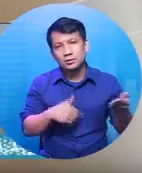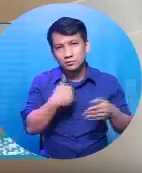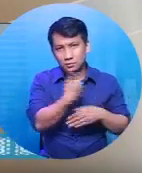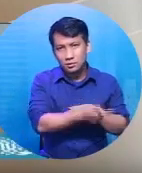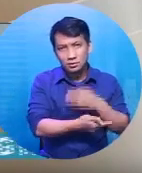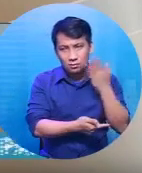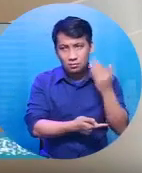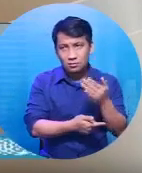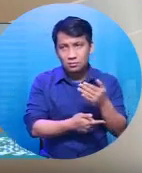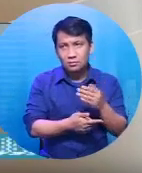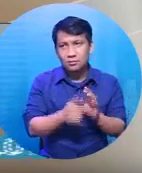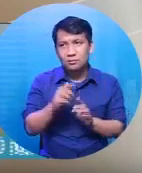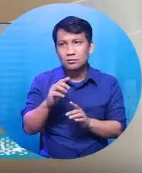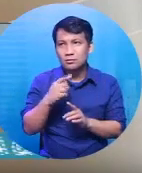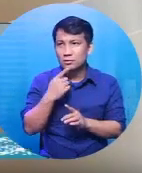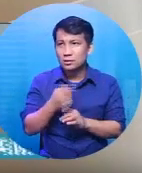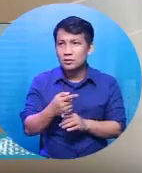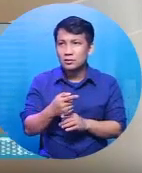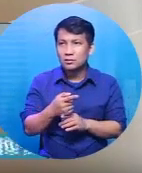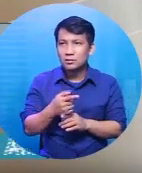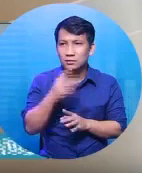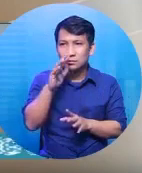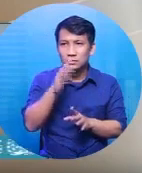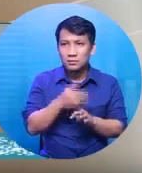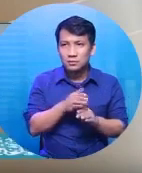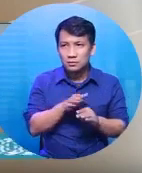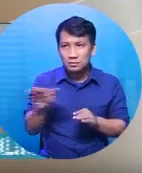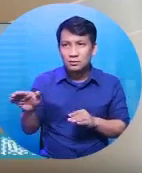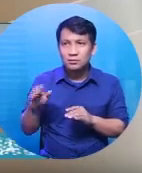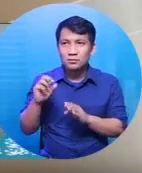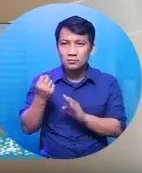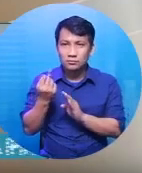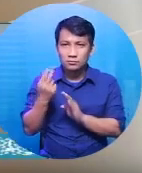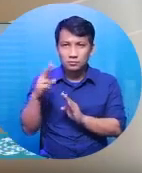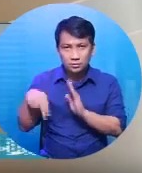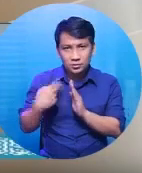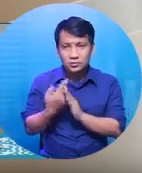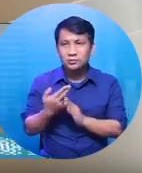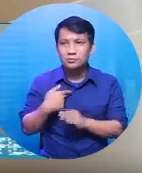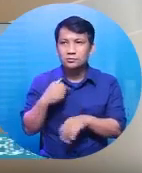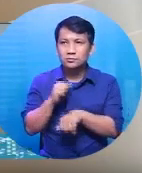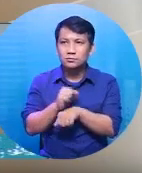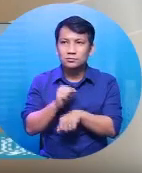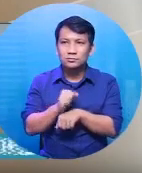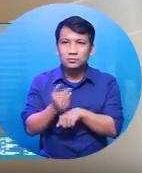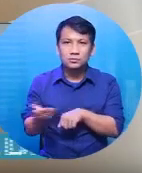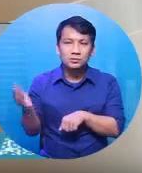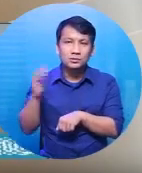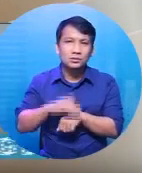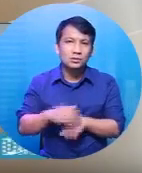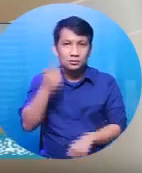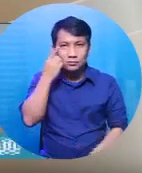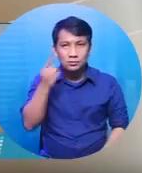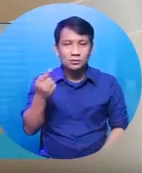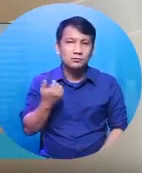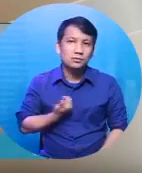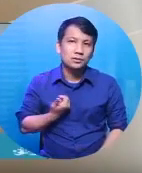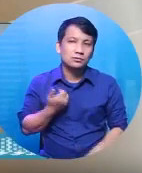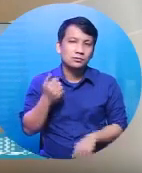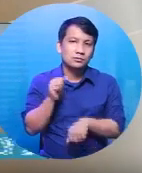Kasi 5 minutes po yung biyahe papunta sa trabaho. Madali 12 hours po ako nagtatrabaho. Halos wala na po akong tainga. Mag-isa lang po ako nakatira sa